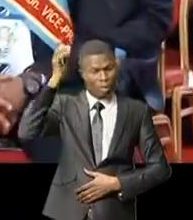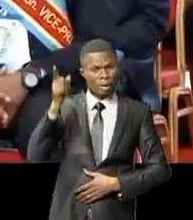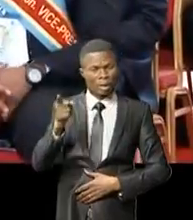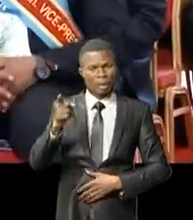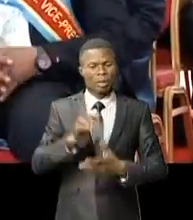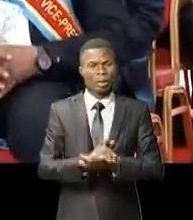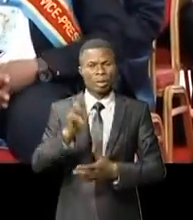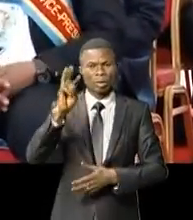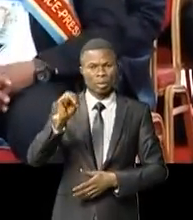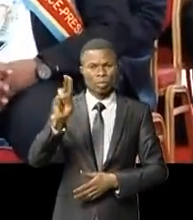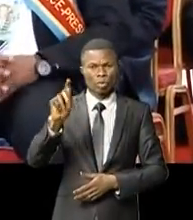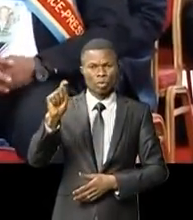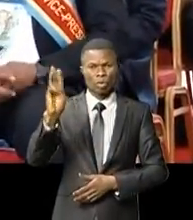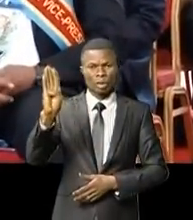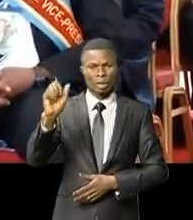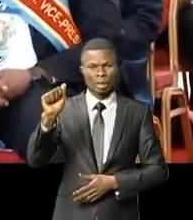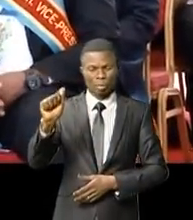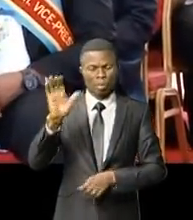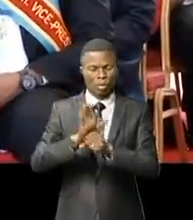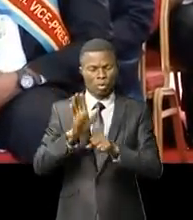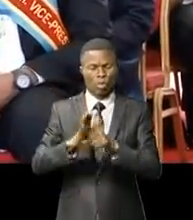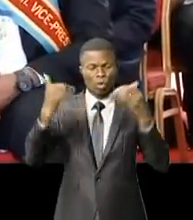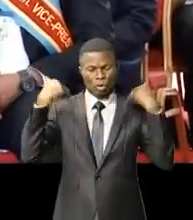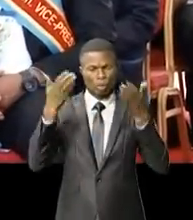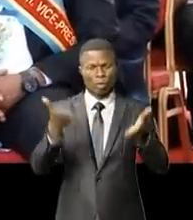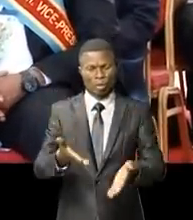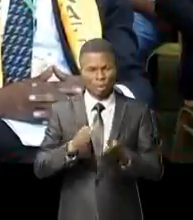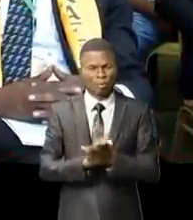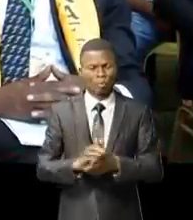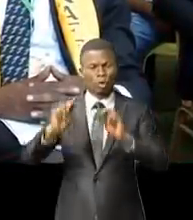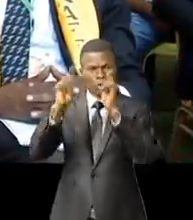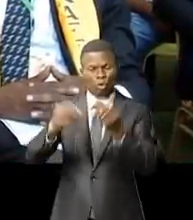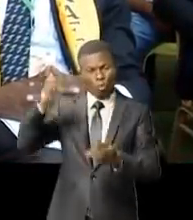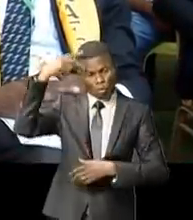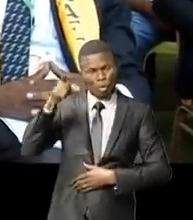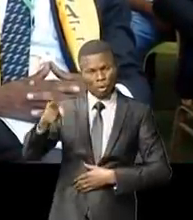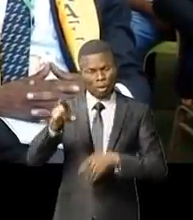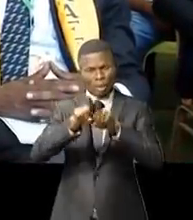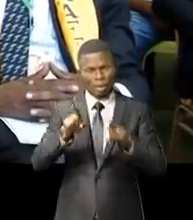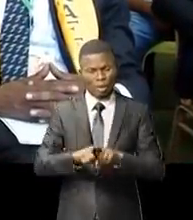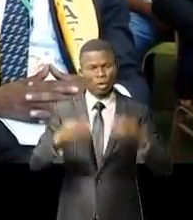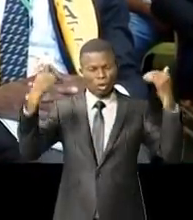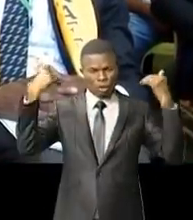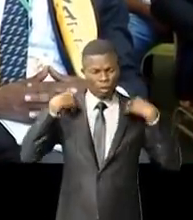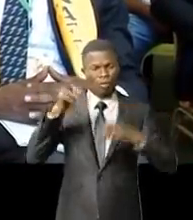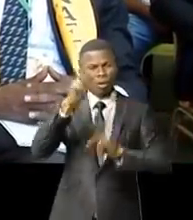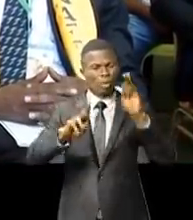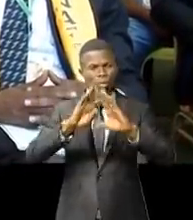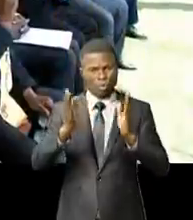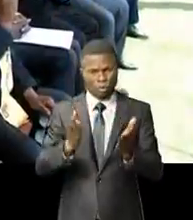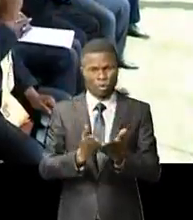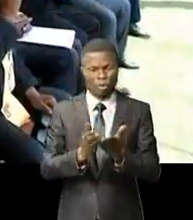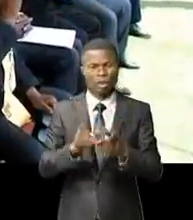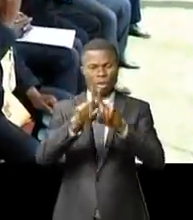Muteba, devant plusieurs personnalités du pays. L'UNAFEC, son parti politique, avec ses cadres et militants, ont